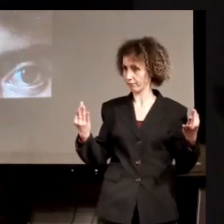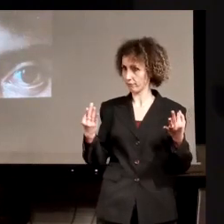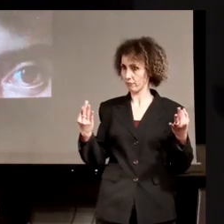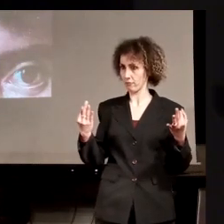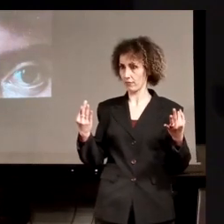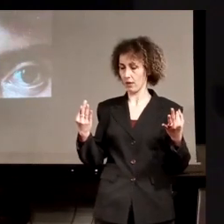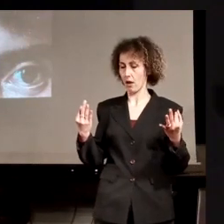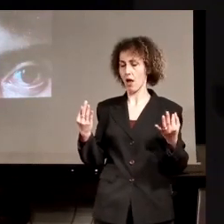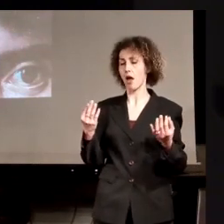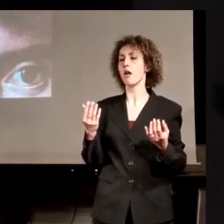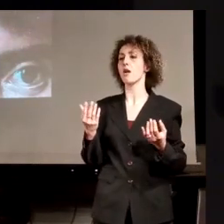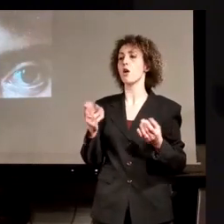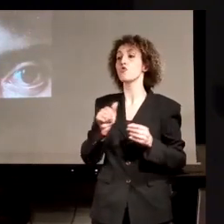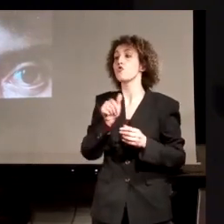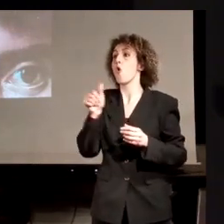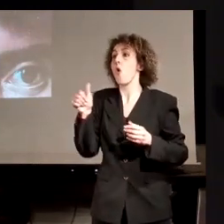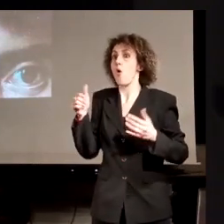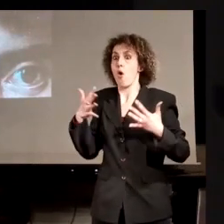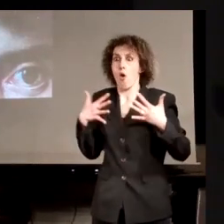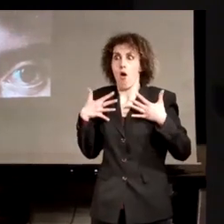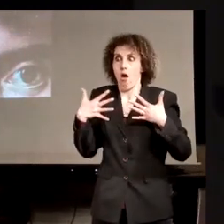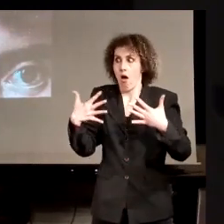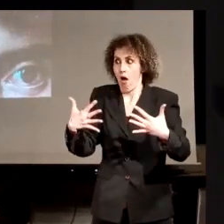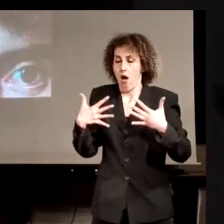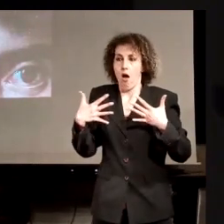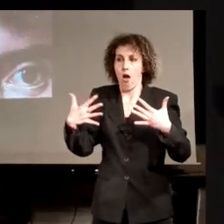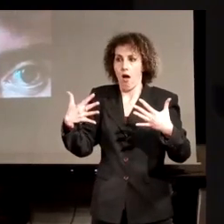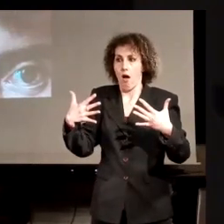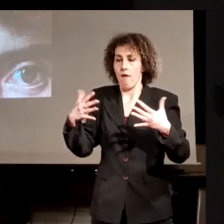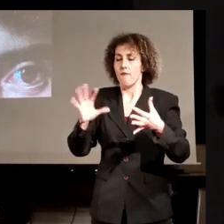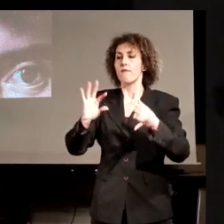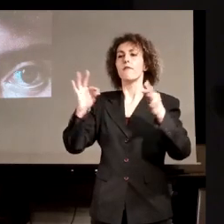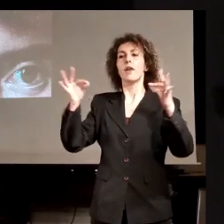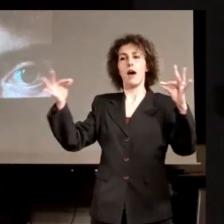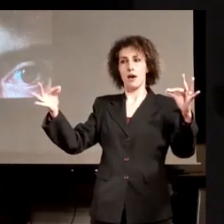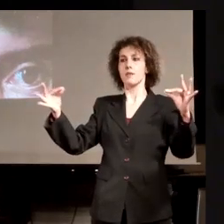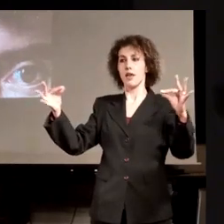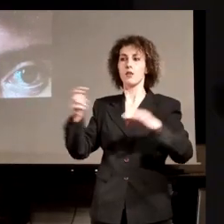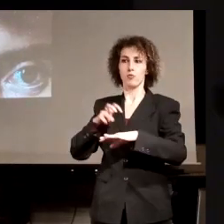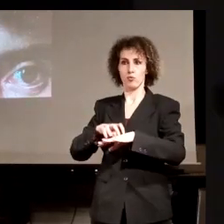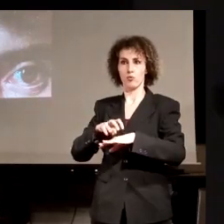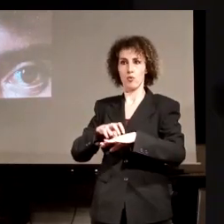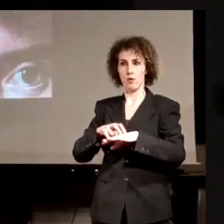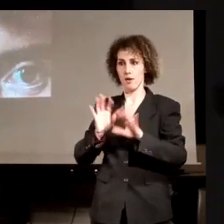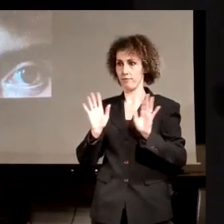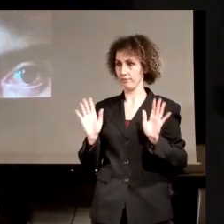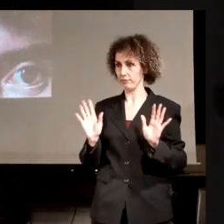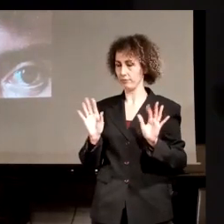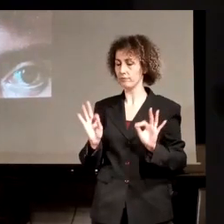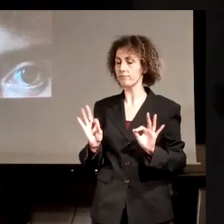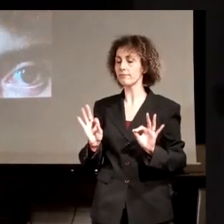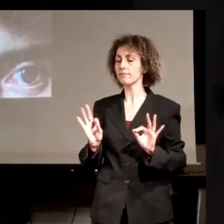che altro un grande spavento stando alle parole del nostro sega ossi e con questo la